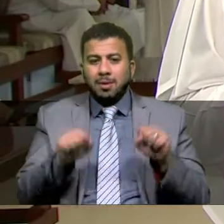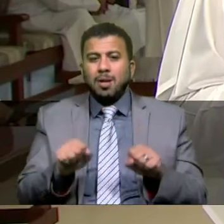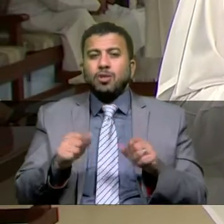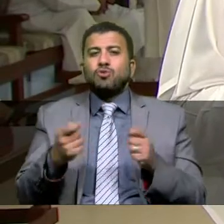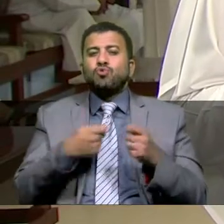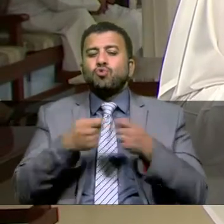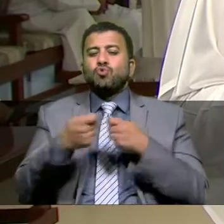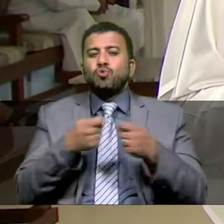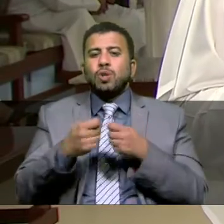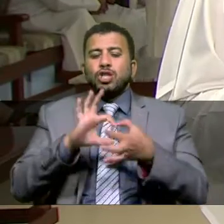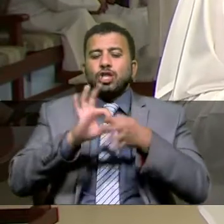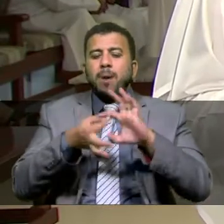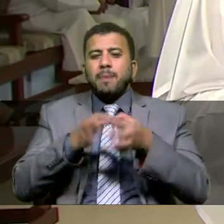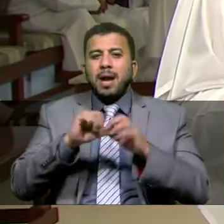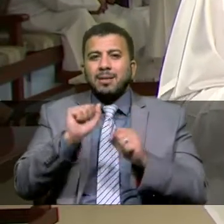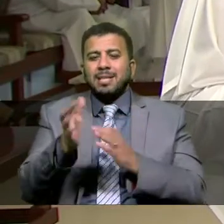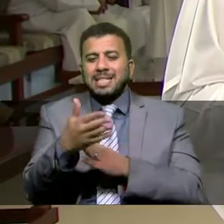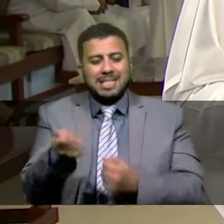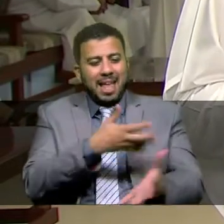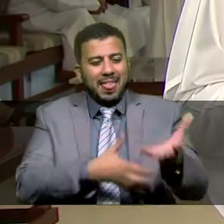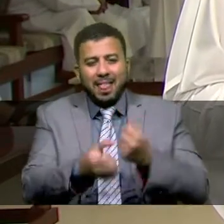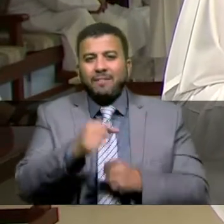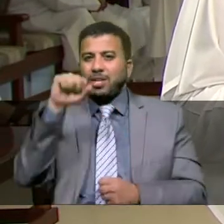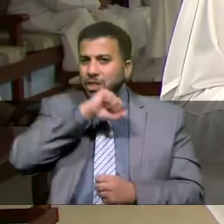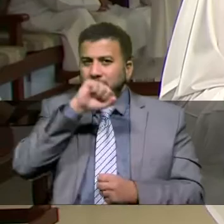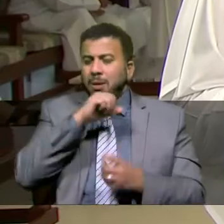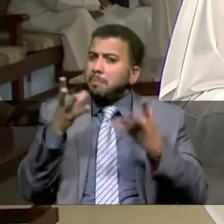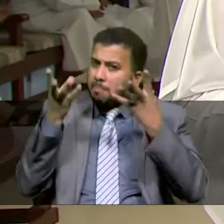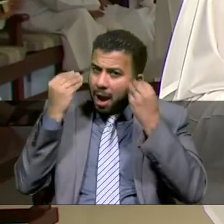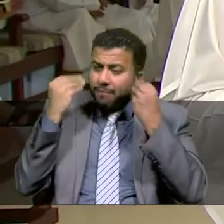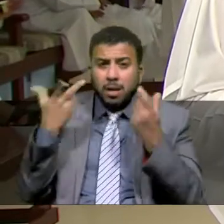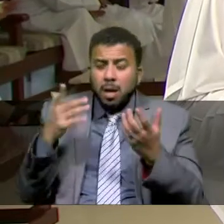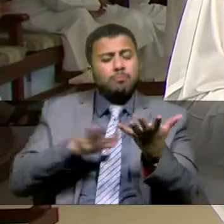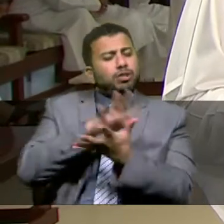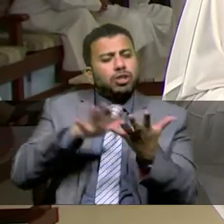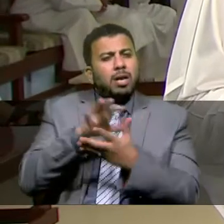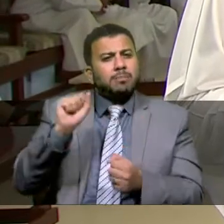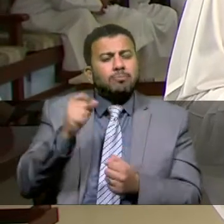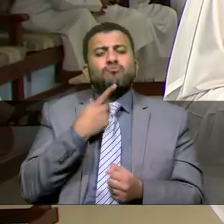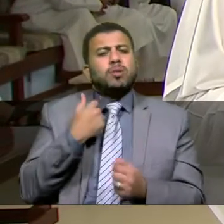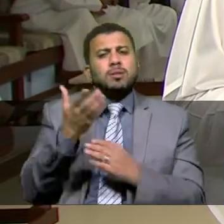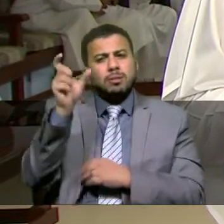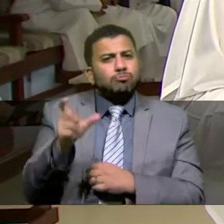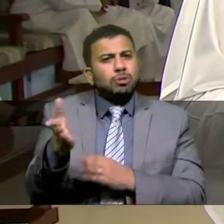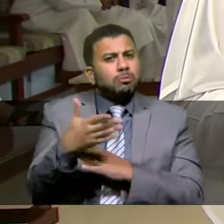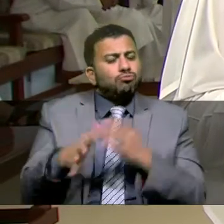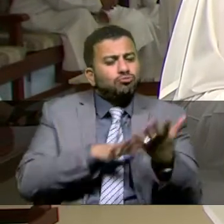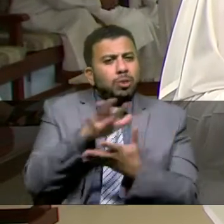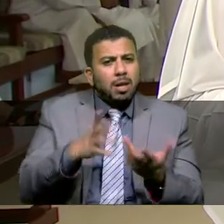الجبيل مع جمعية الصيادين بإمارة الشارقة بهدف معرفة احتياجات الصيادين وتعزيز عملية